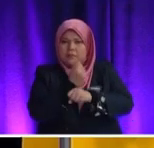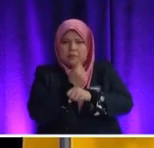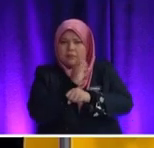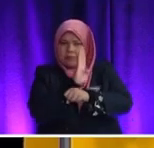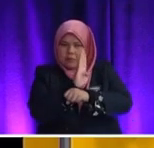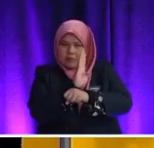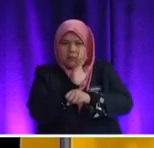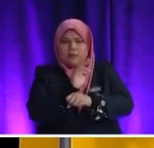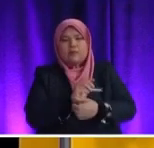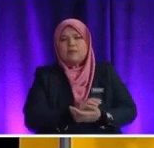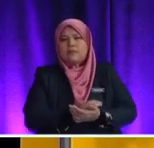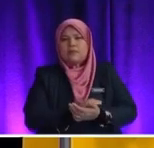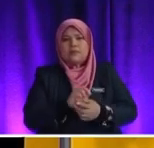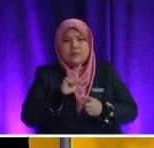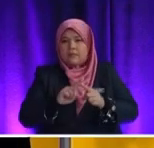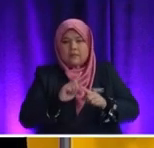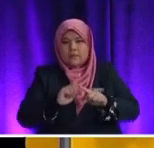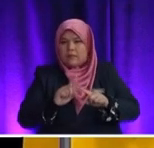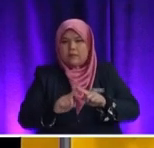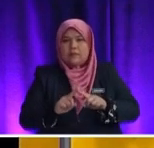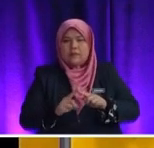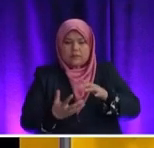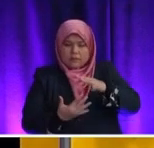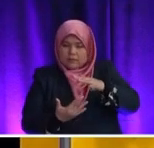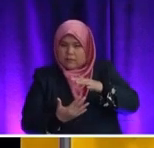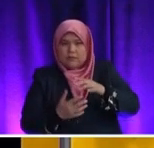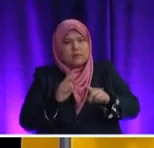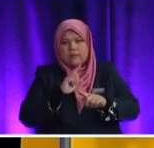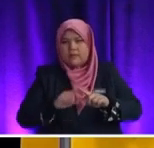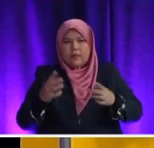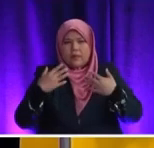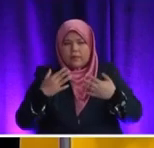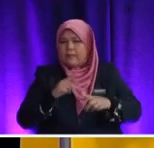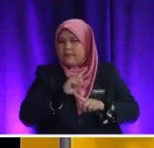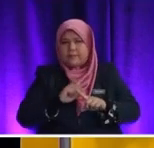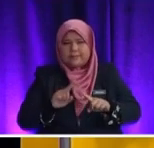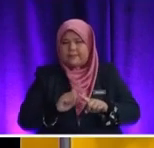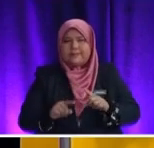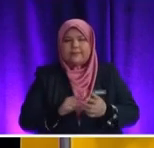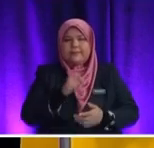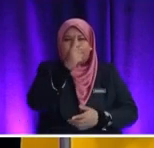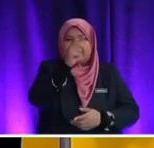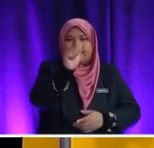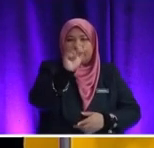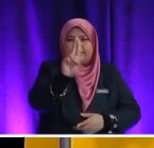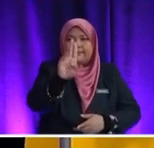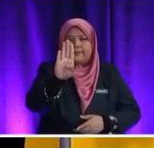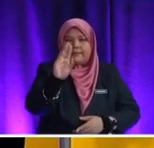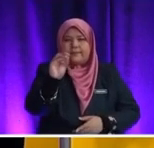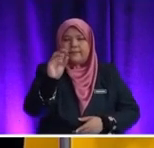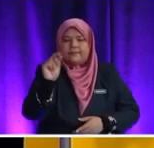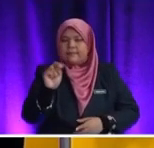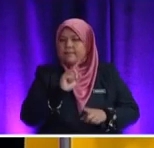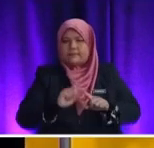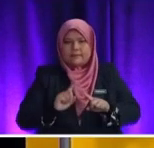boleh buat macam atau teknik-teknik tersebut yaitu teknik menggunakan karbon jihadi pelukan ada